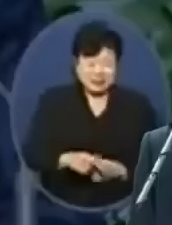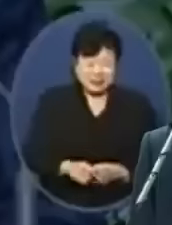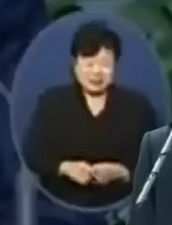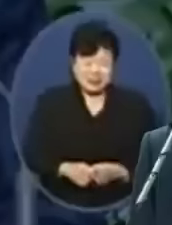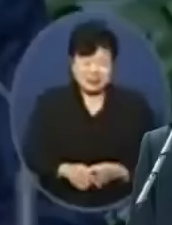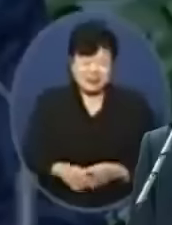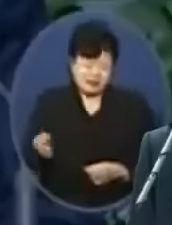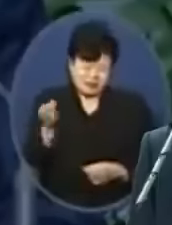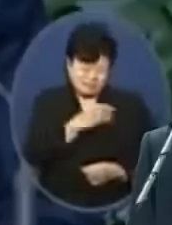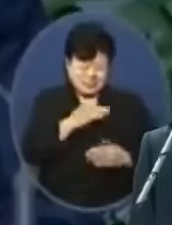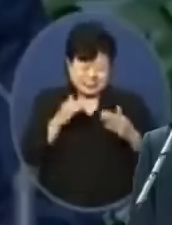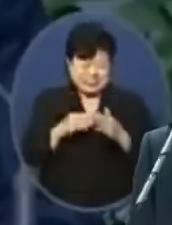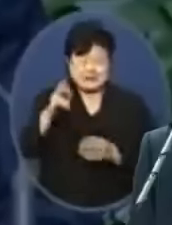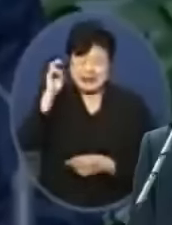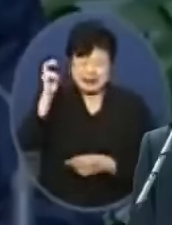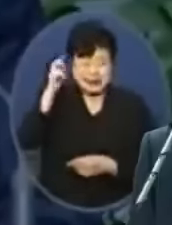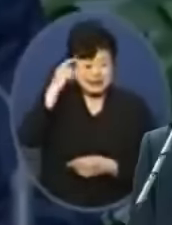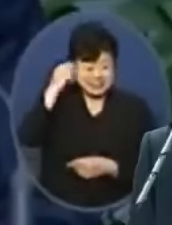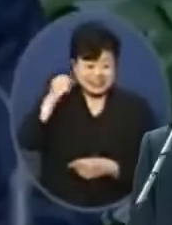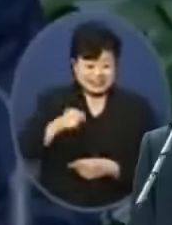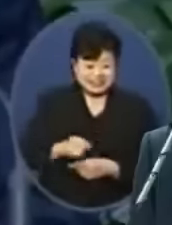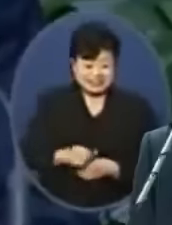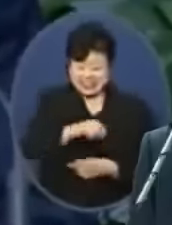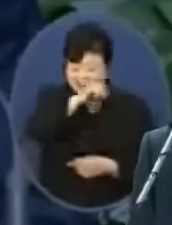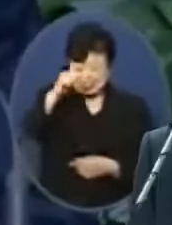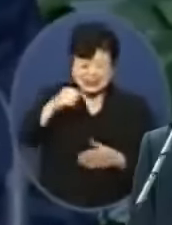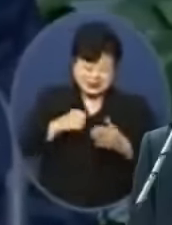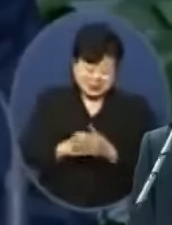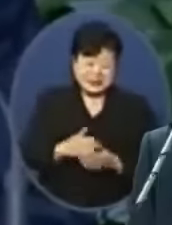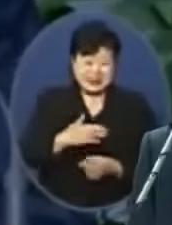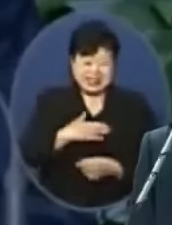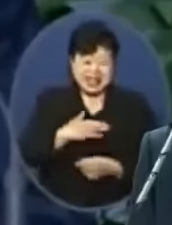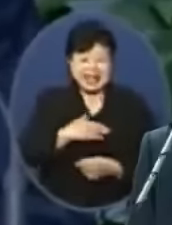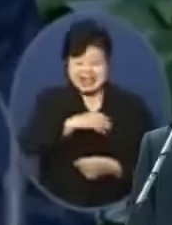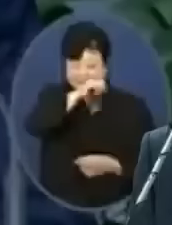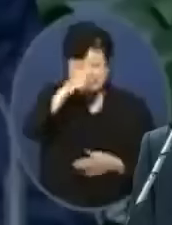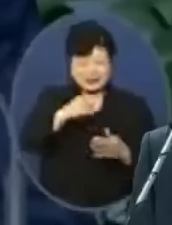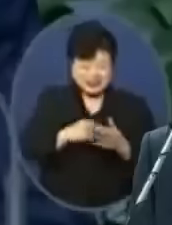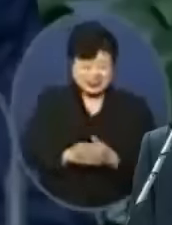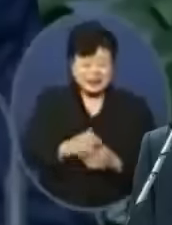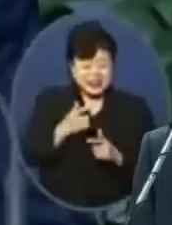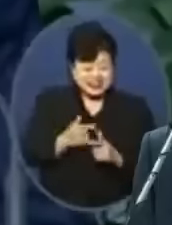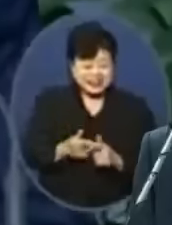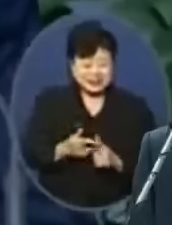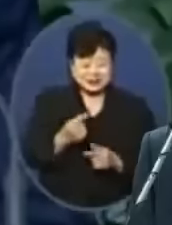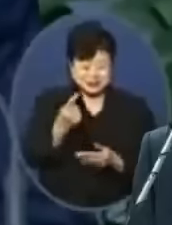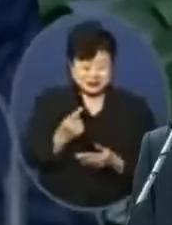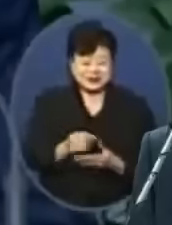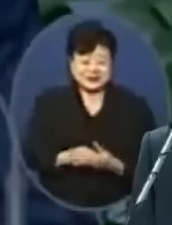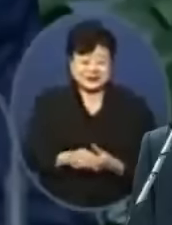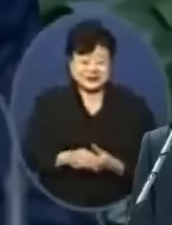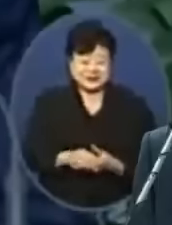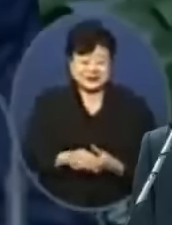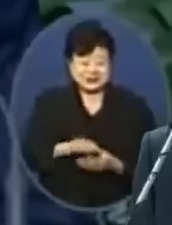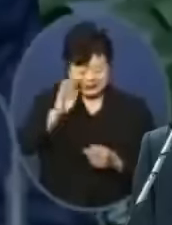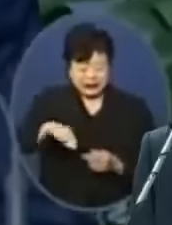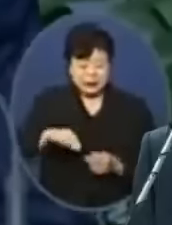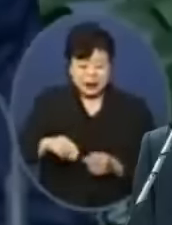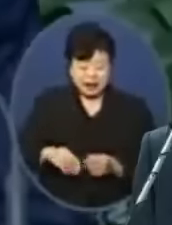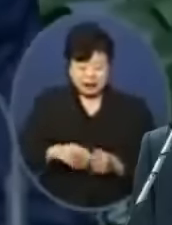말할 수 없이 좋겠구나. 왜냐하면 저도 장로인데. 그래서 예수님이 오실 테니면